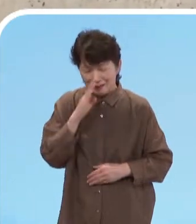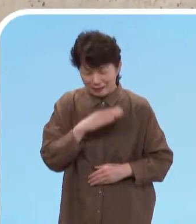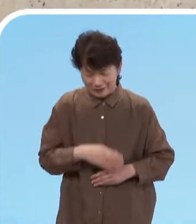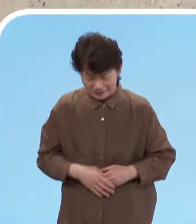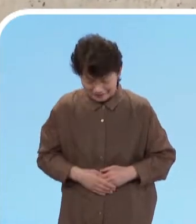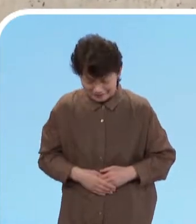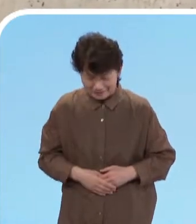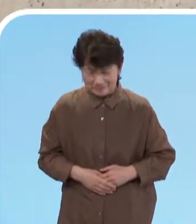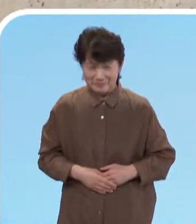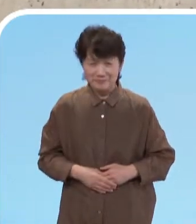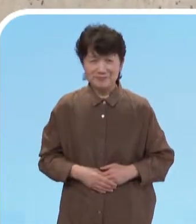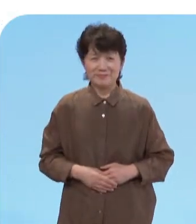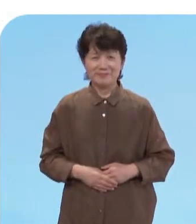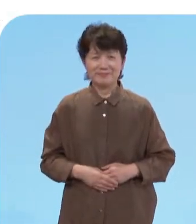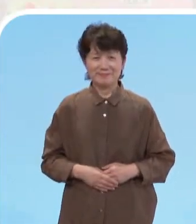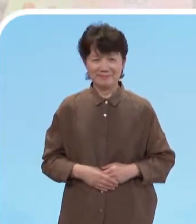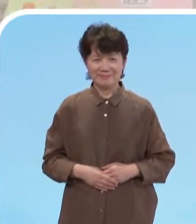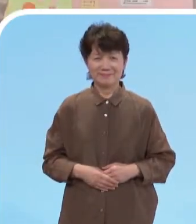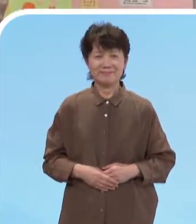今